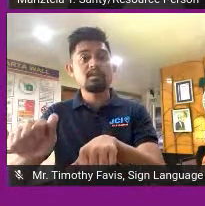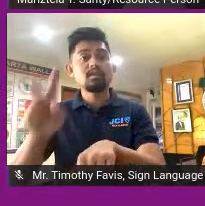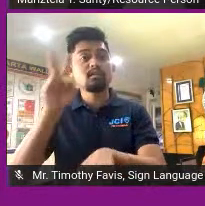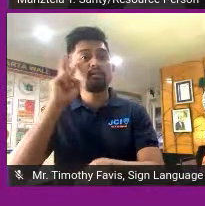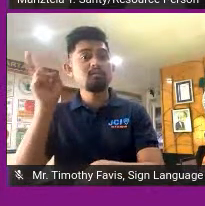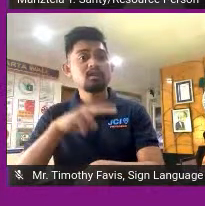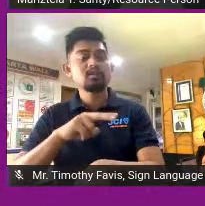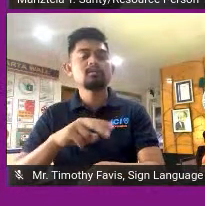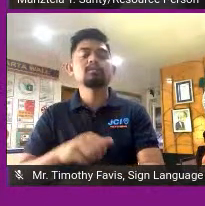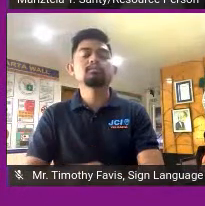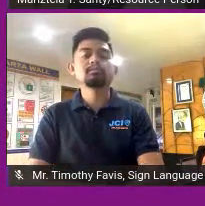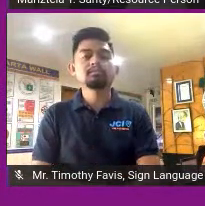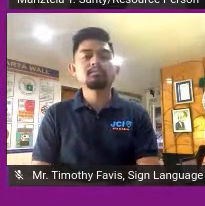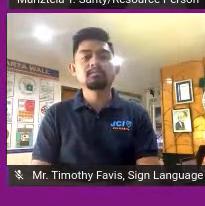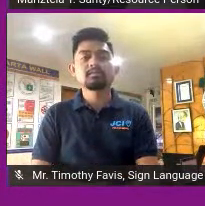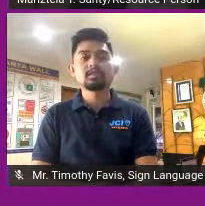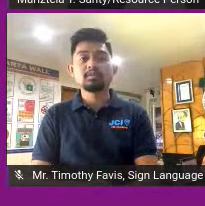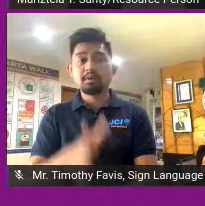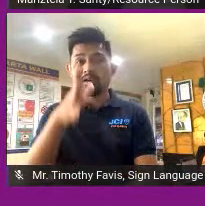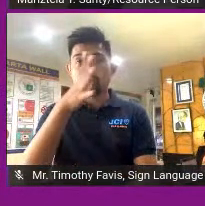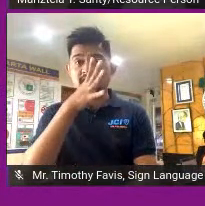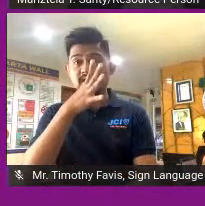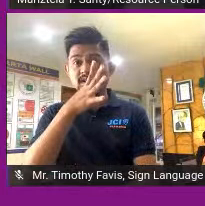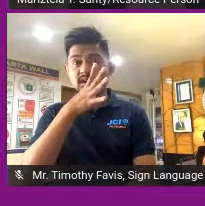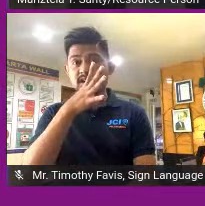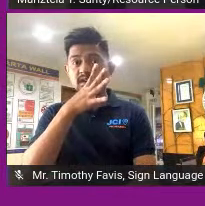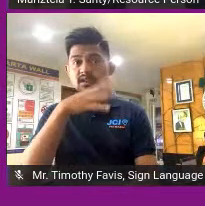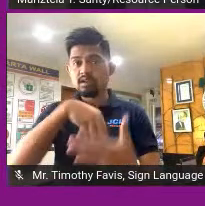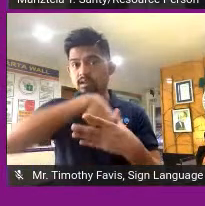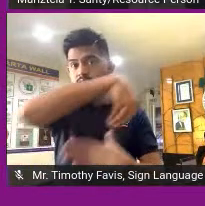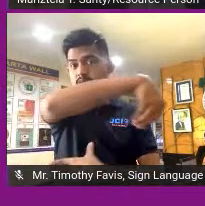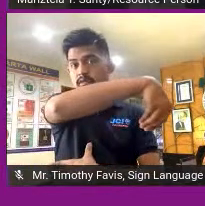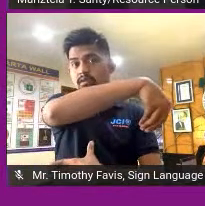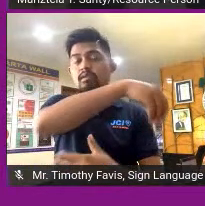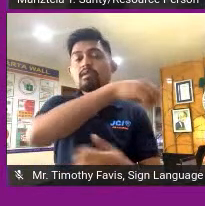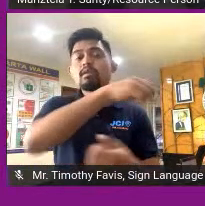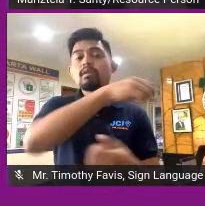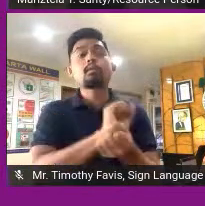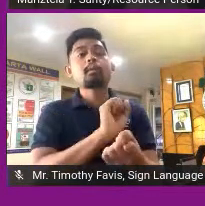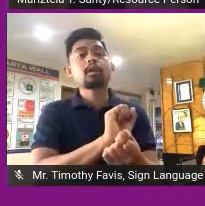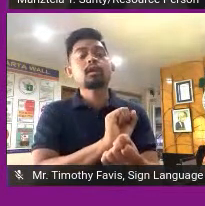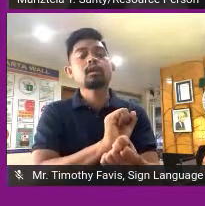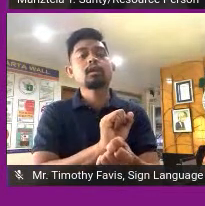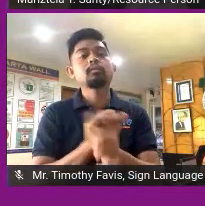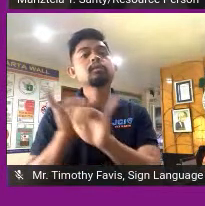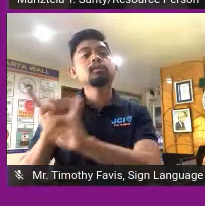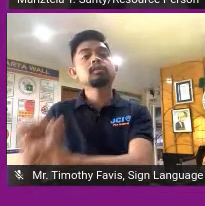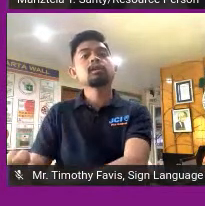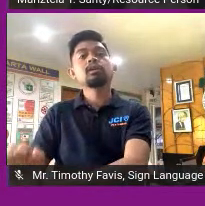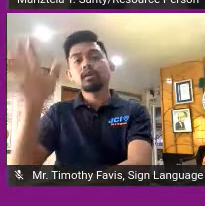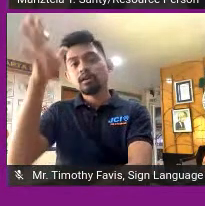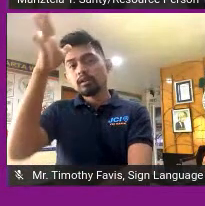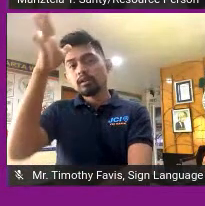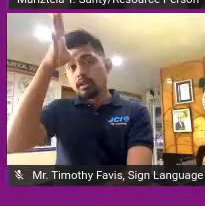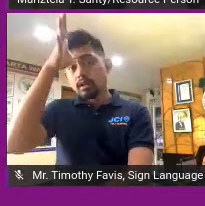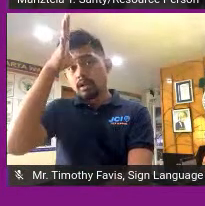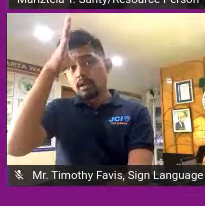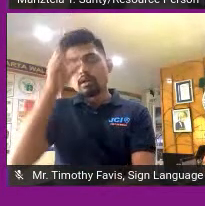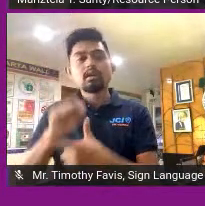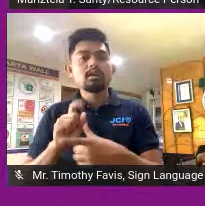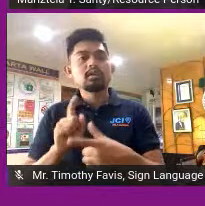ay aalis, magtatrabaho, tatay ang naiiwan. May mga cases